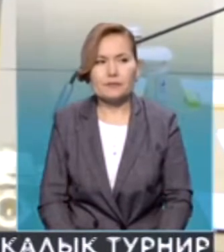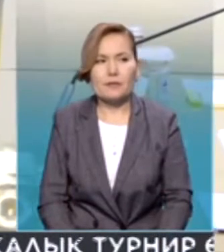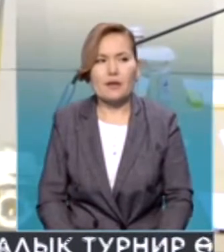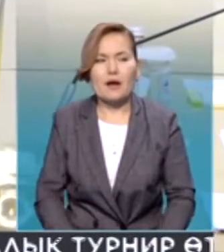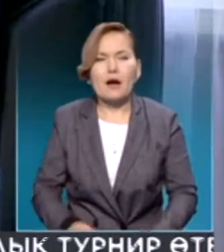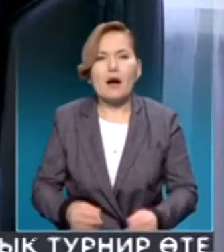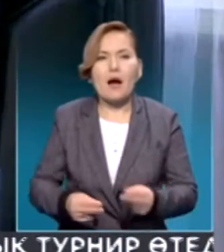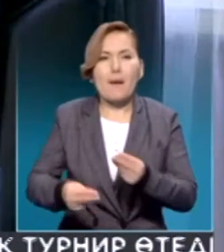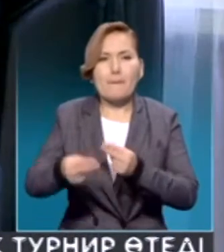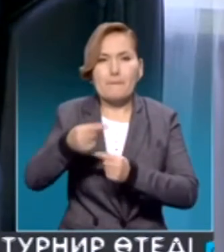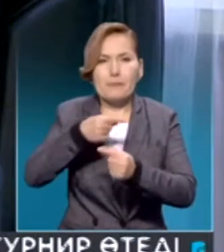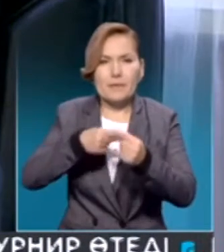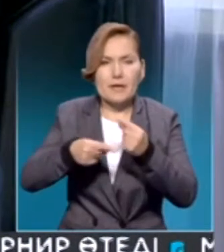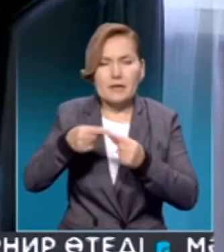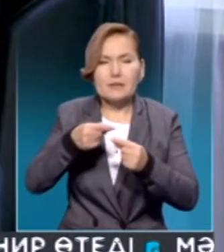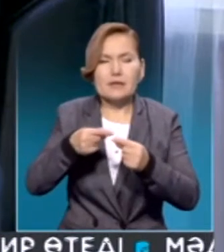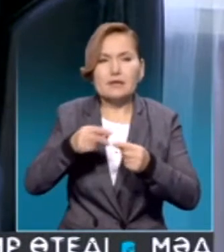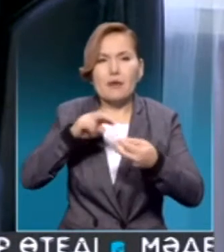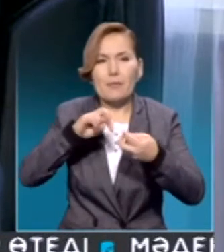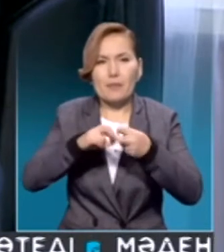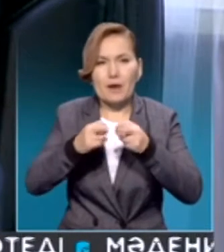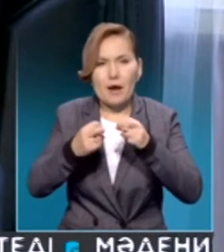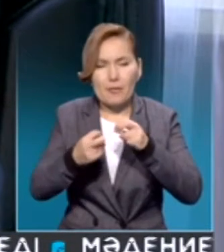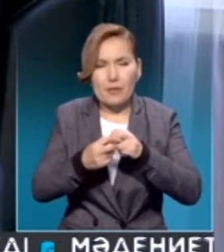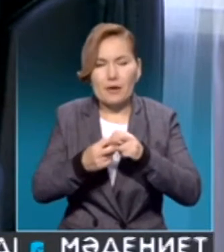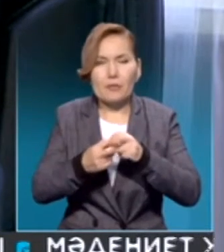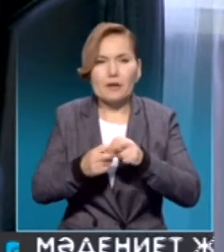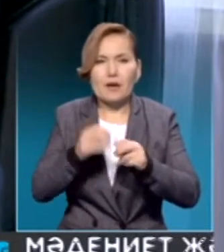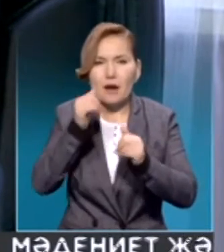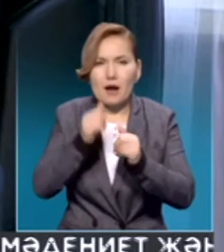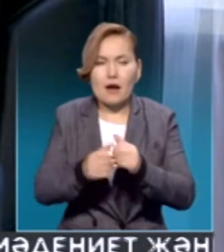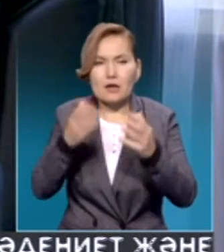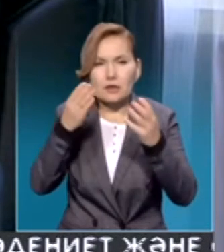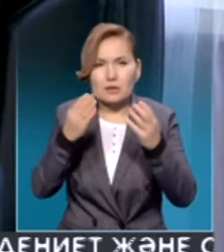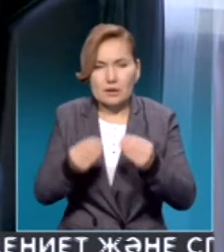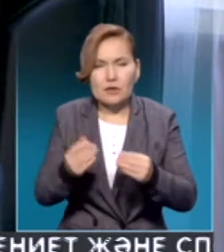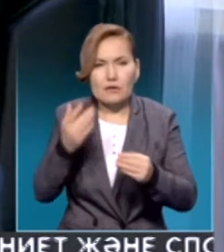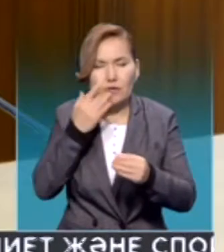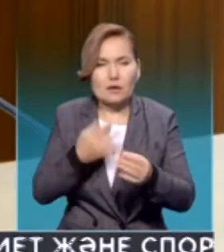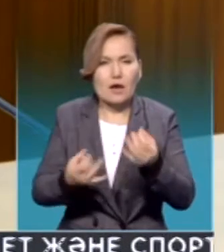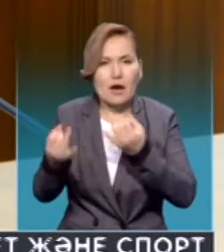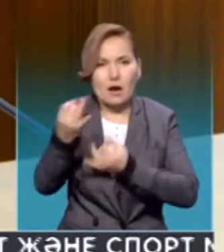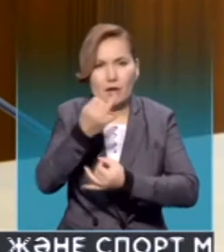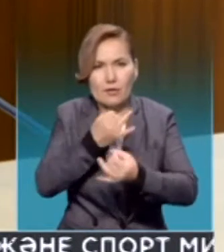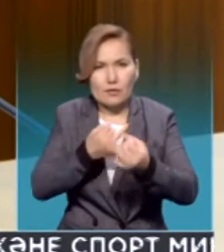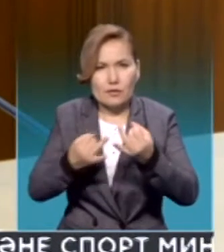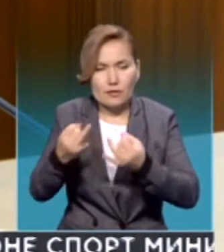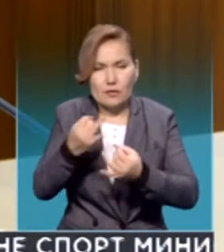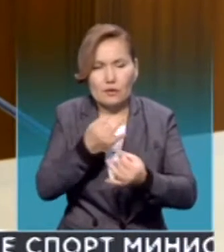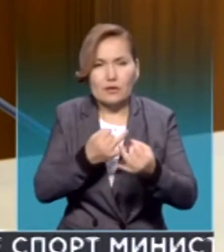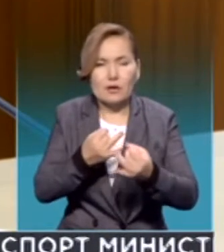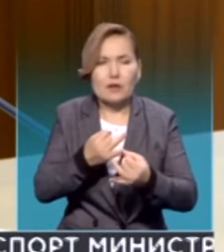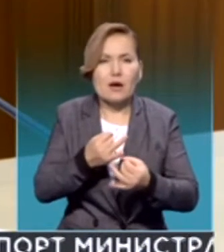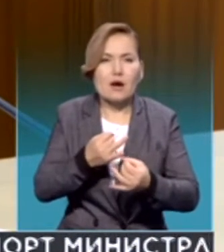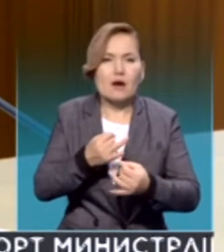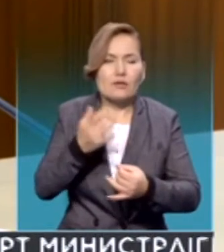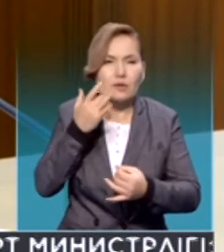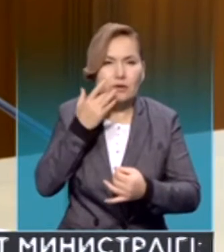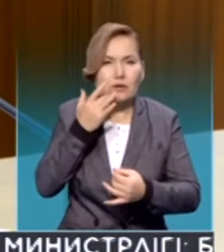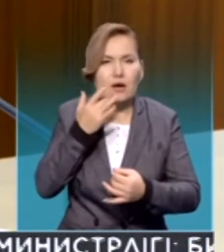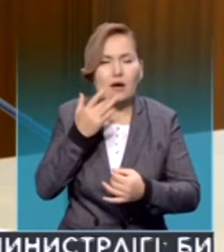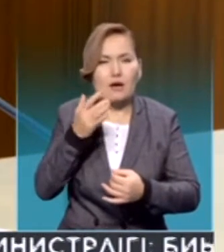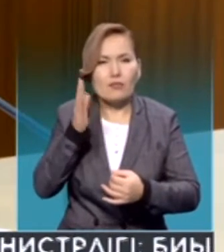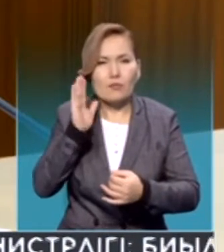Бизнестің проблемаларын біз күнделікті түрде үкіметте қараудамыз. Сондықтан бұл мәселелерді ары